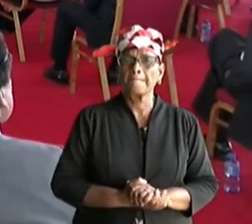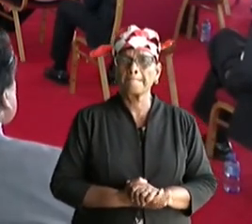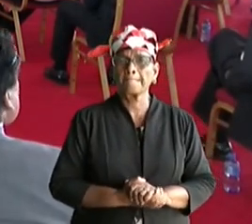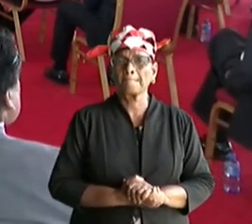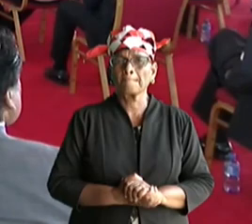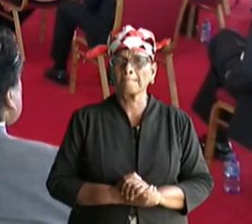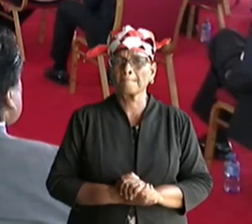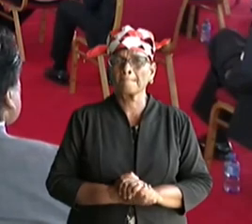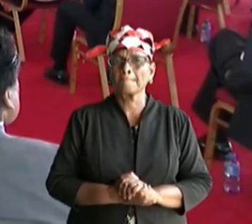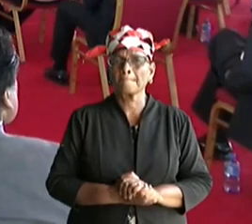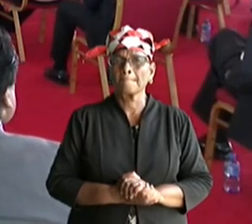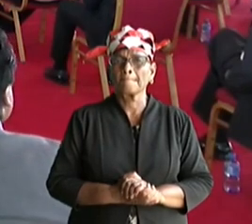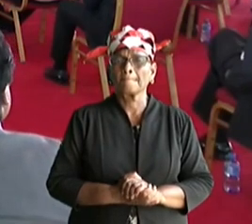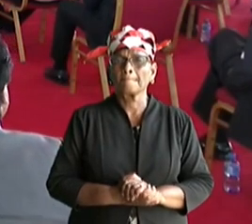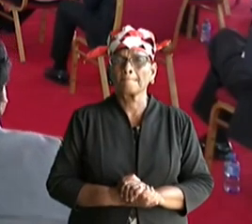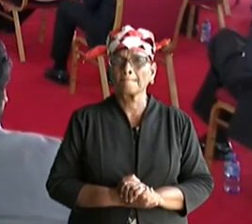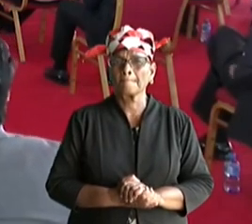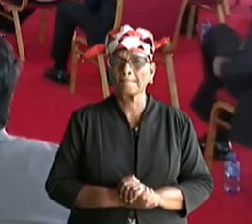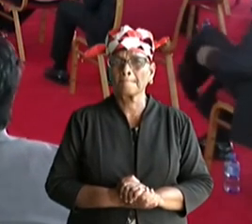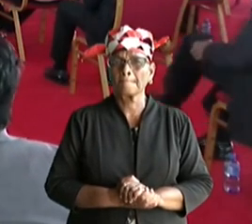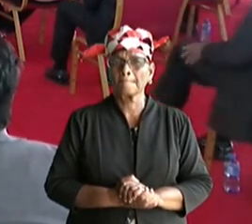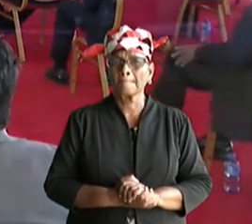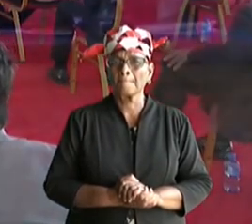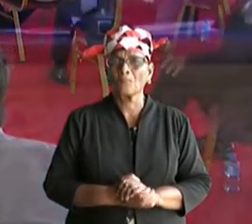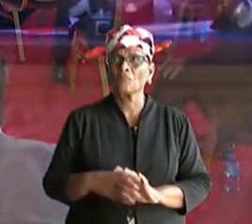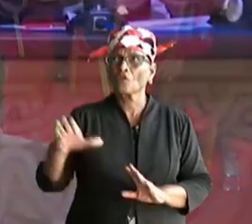meki en dan you fish